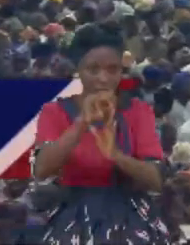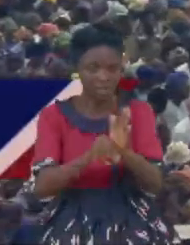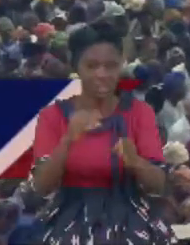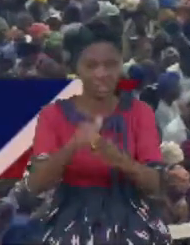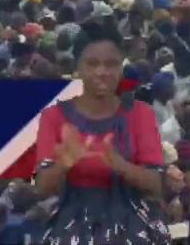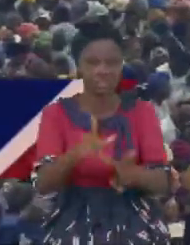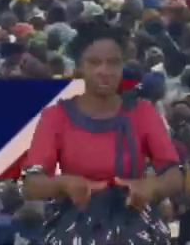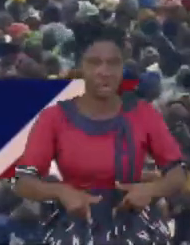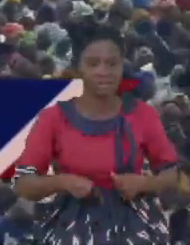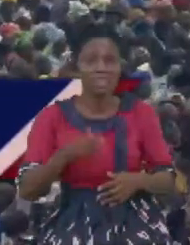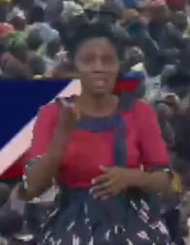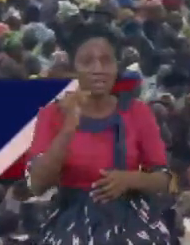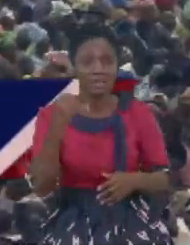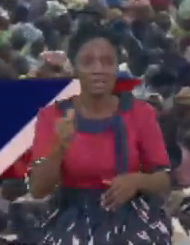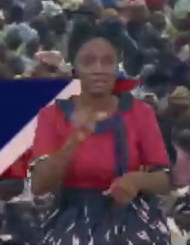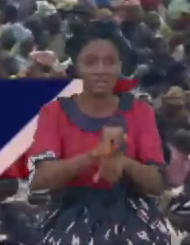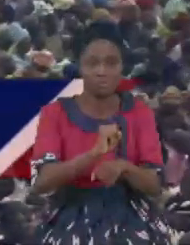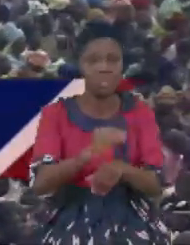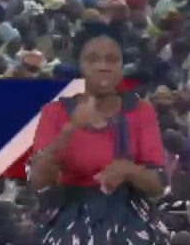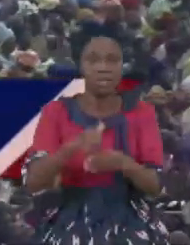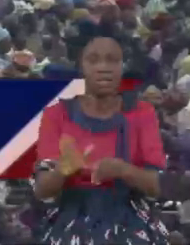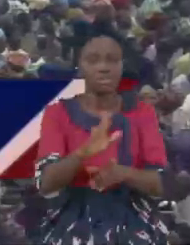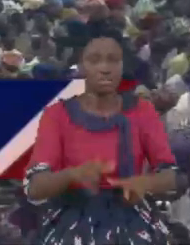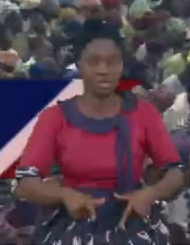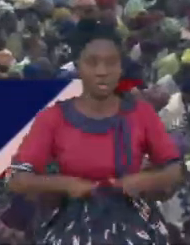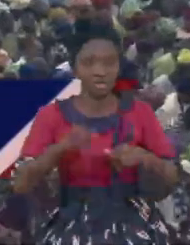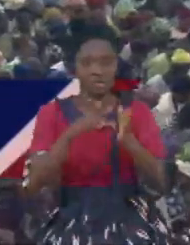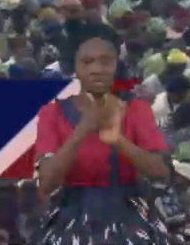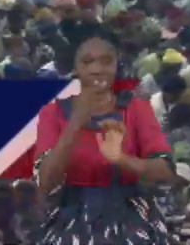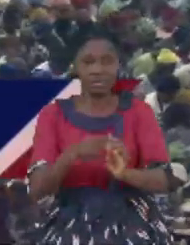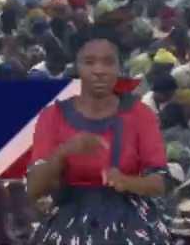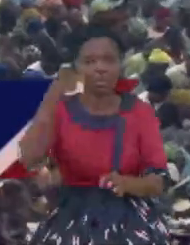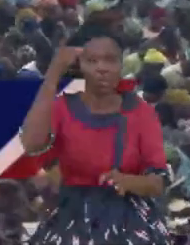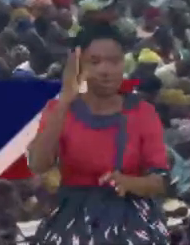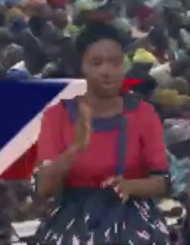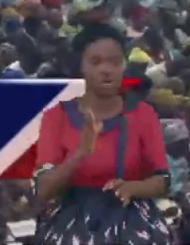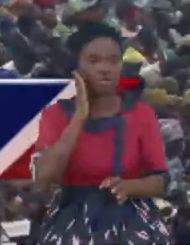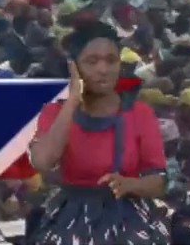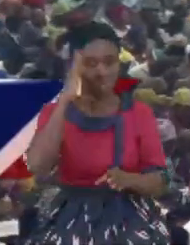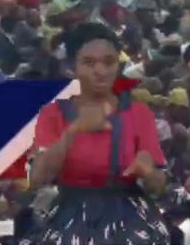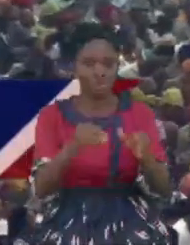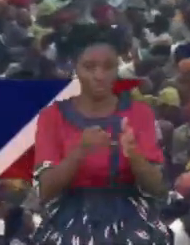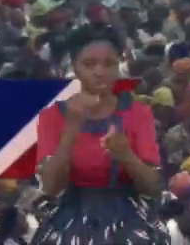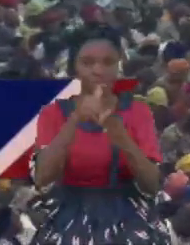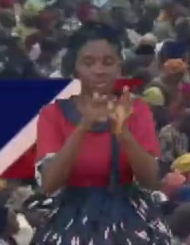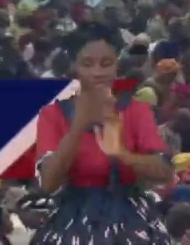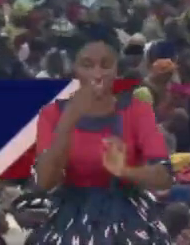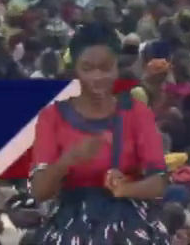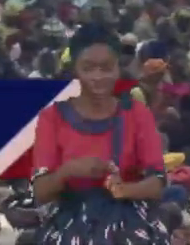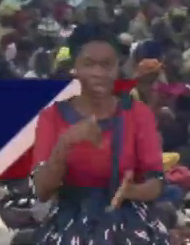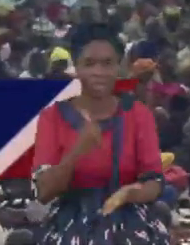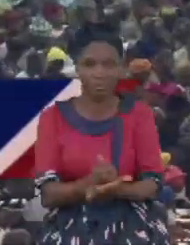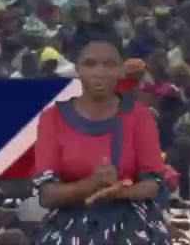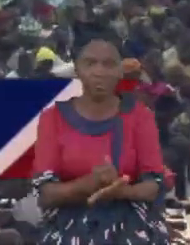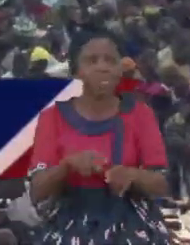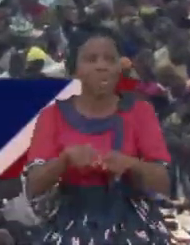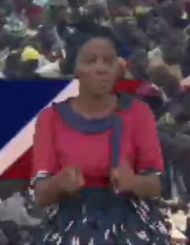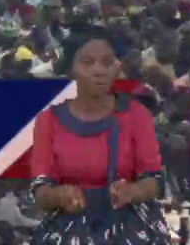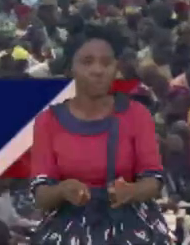vie. Il y a l'accomplissement dans votre vie. Dieu le fera. Dieu le